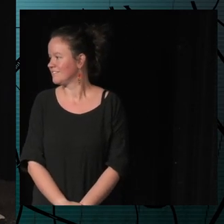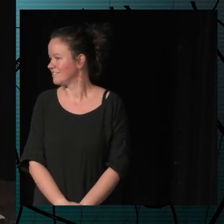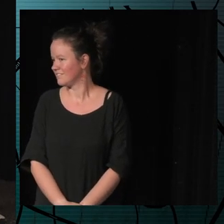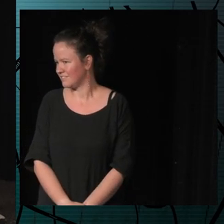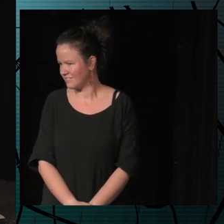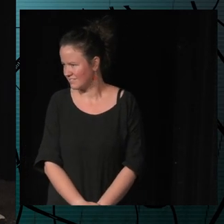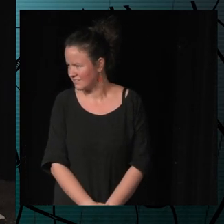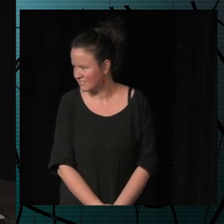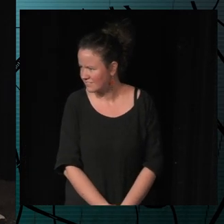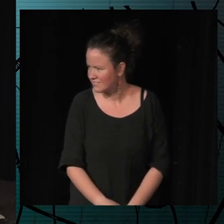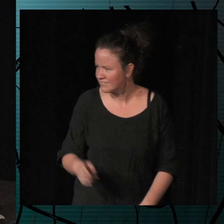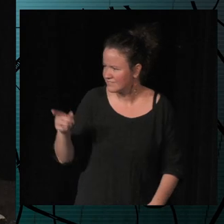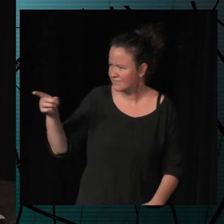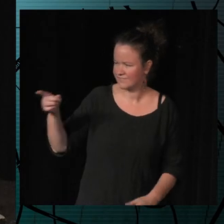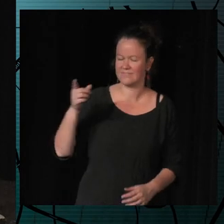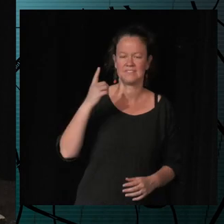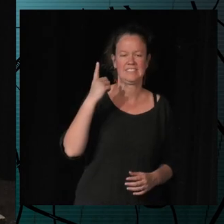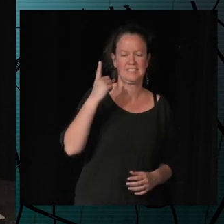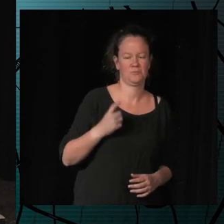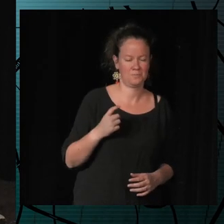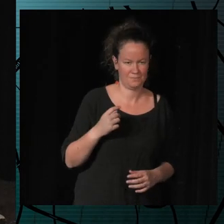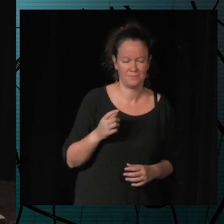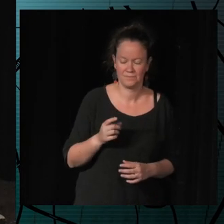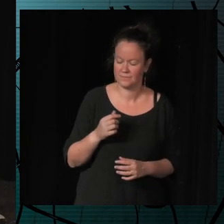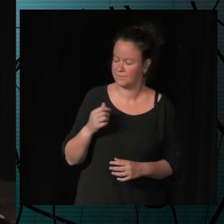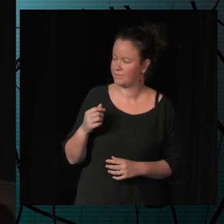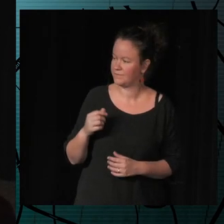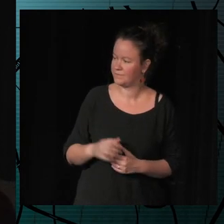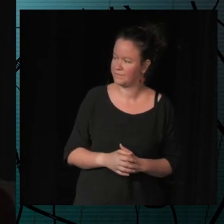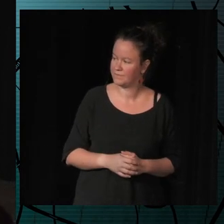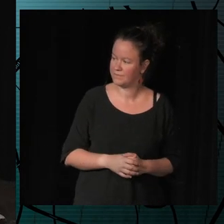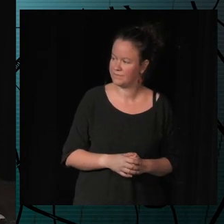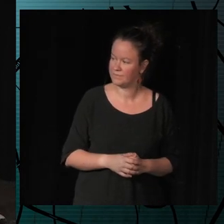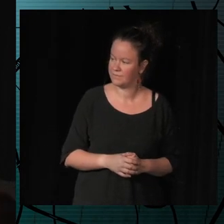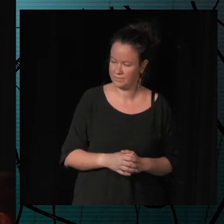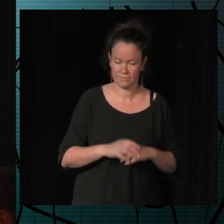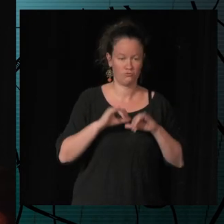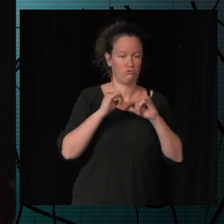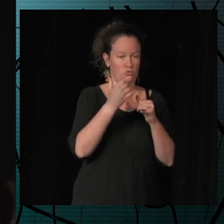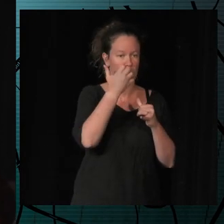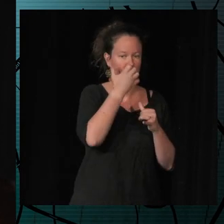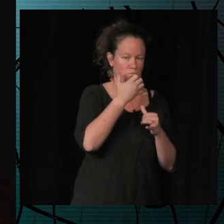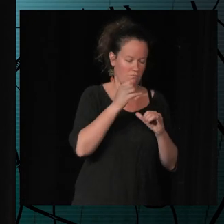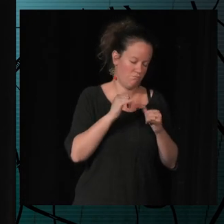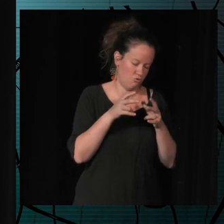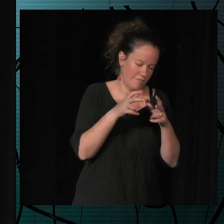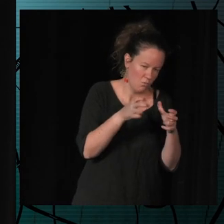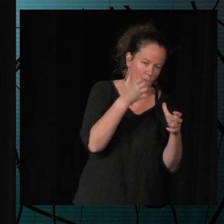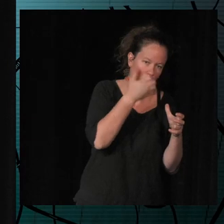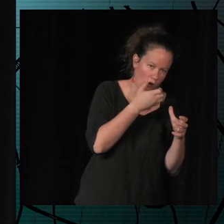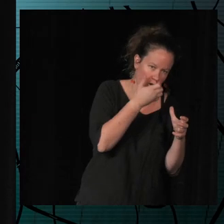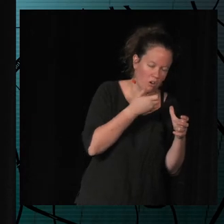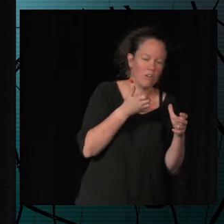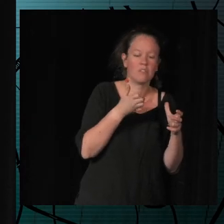petite question quel lien vous faites comment vous analysez le rapport à la difficulté dans les jeux d'horreur petite anecdote enfin petit